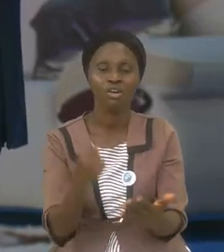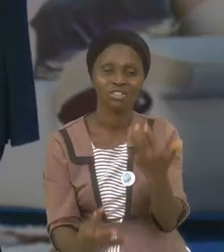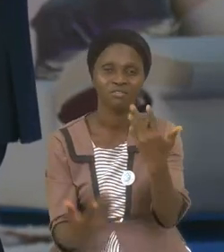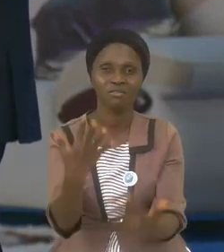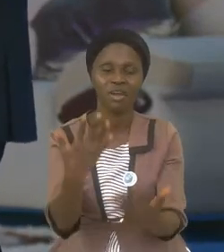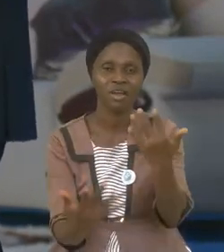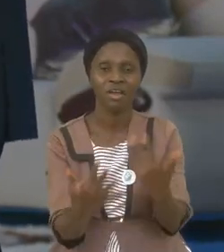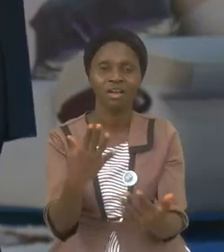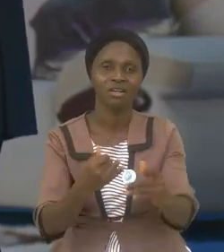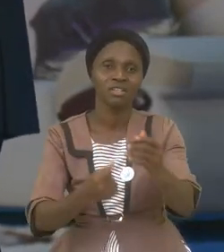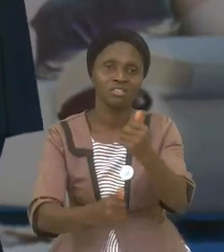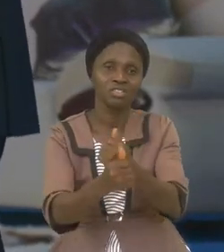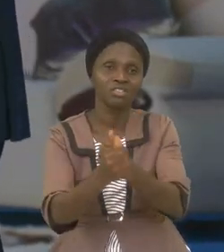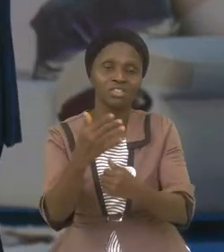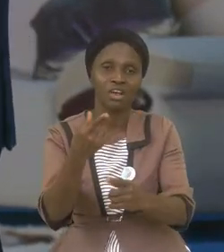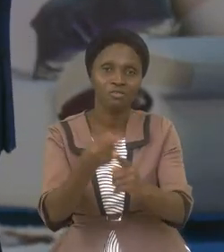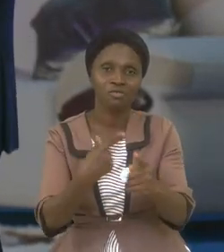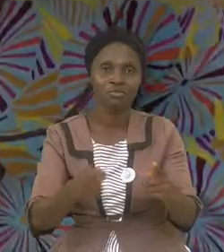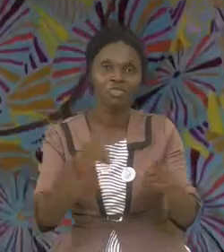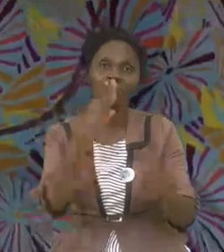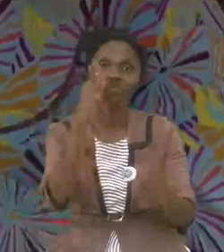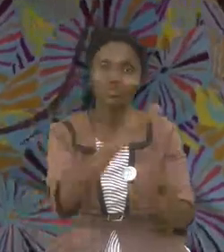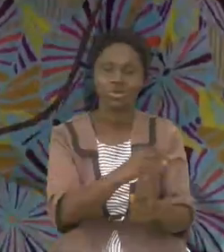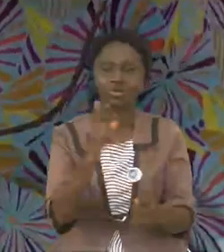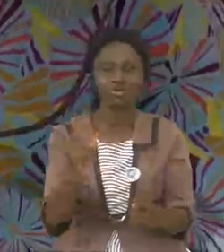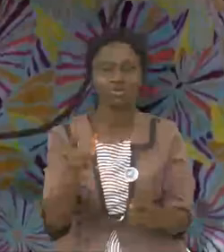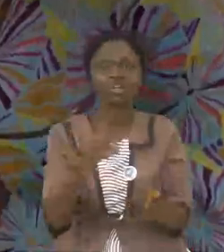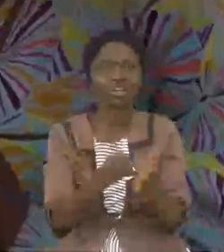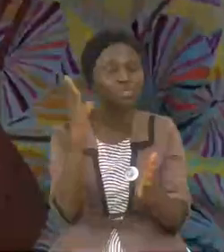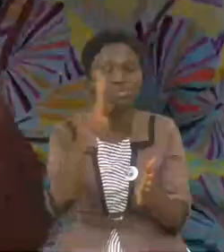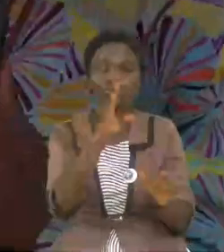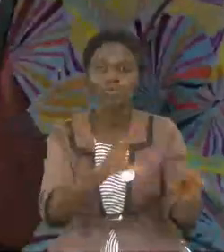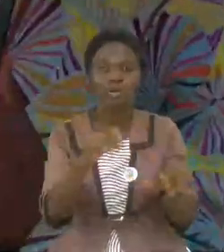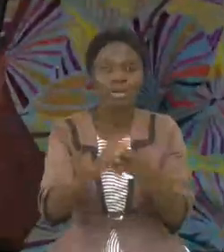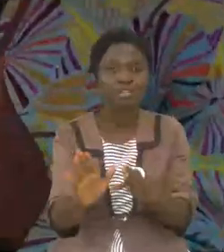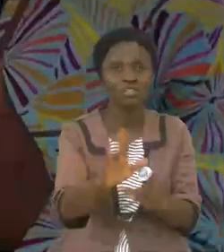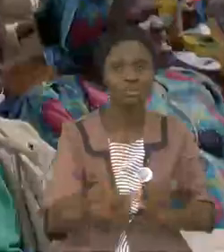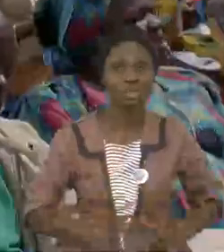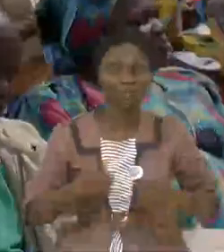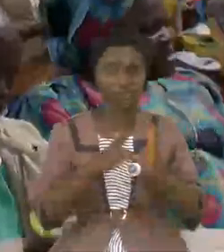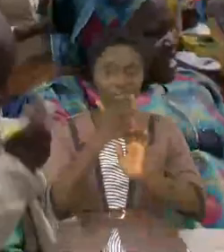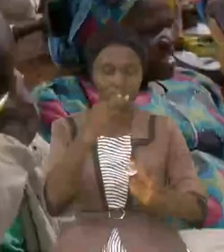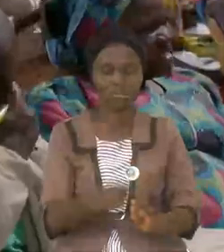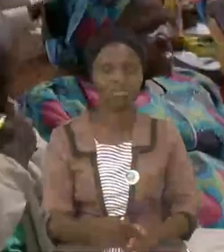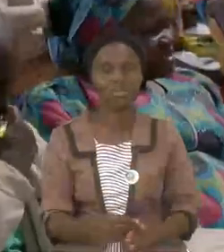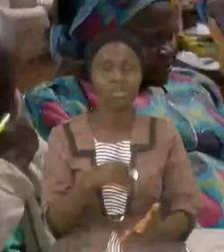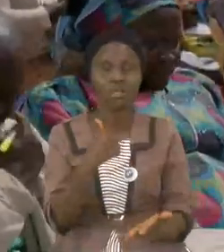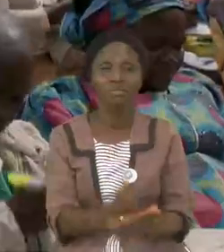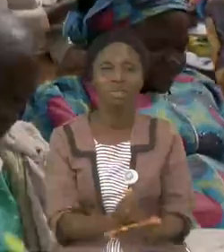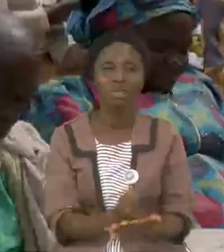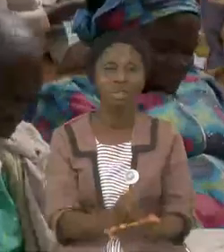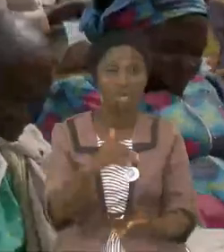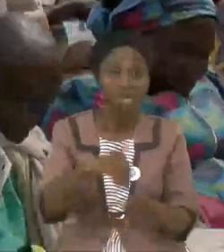pourrez éteindre tous les traits enflammés du malin. Ce sera accompli dans ta vie.